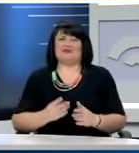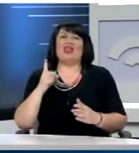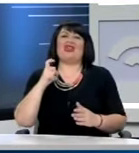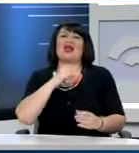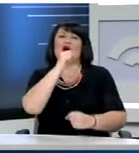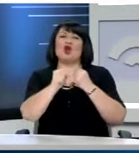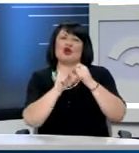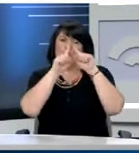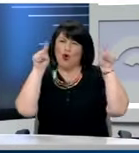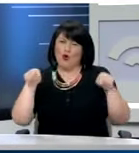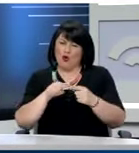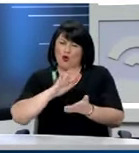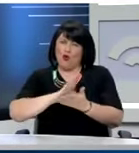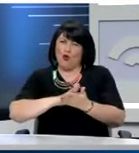ομολόγου.